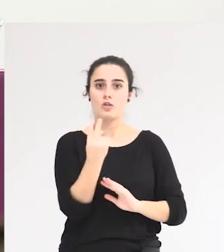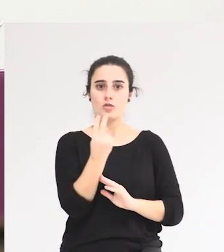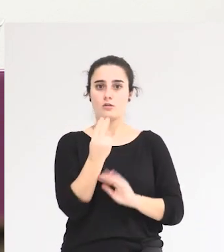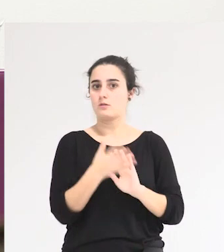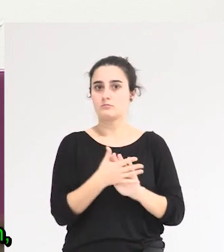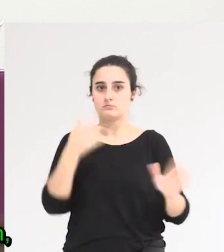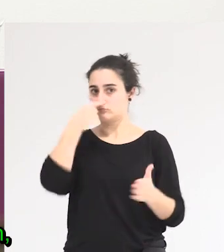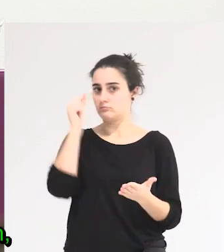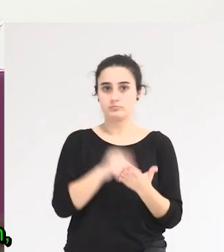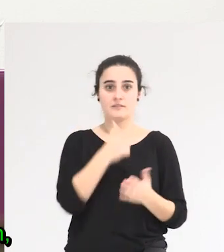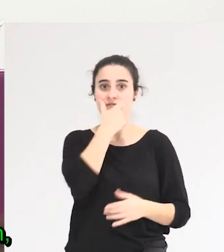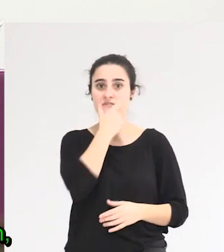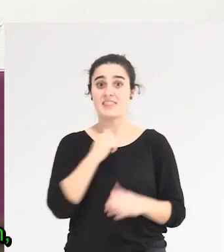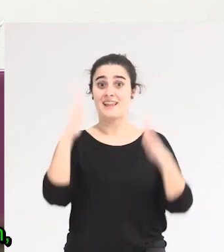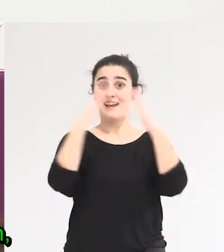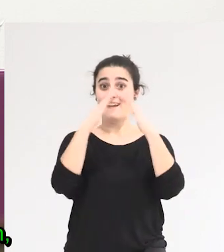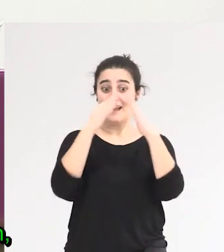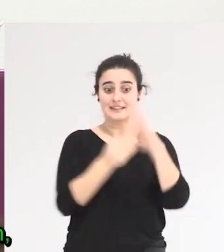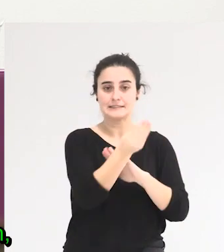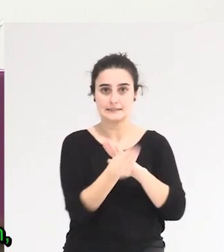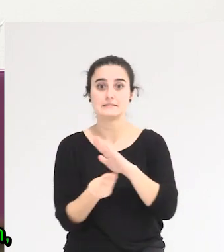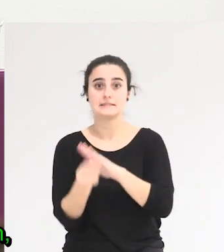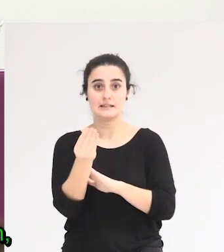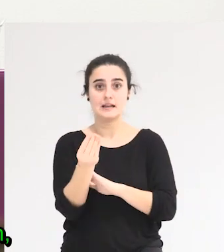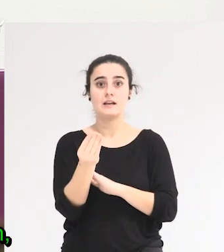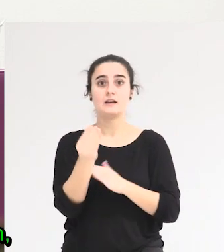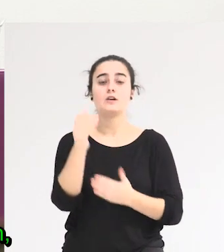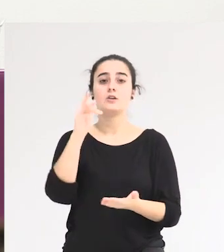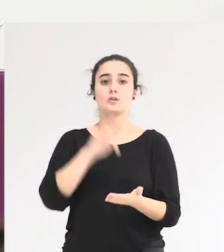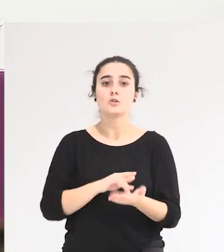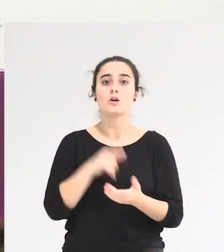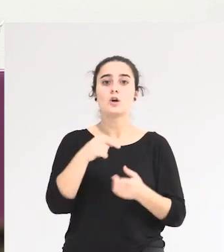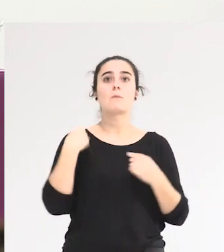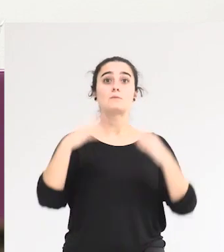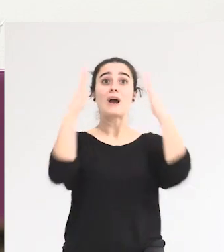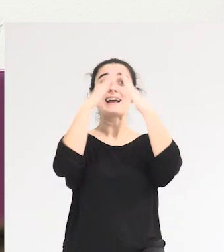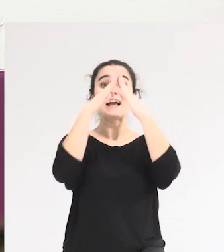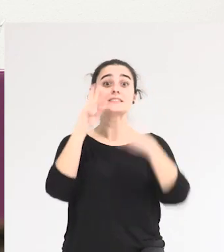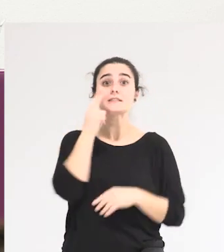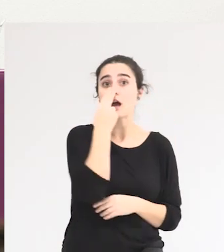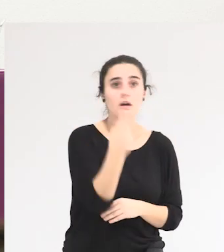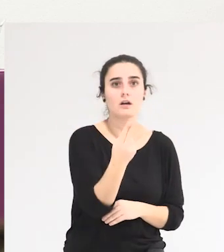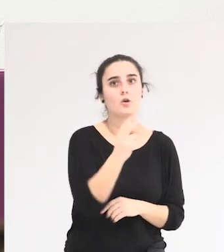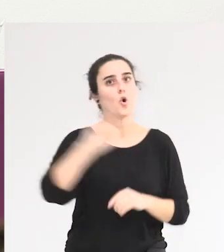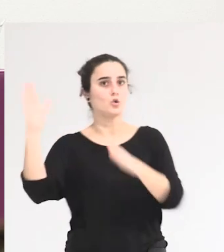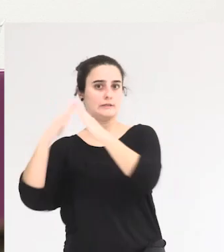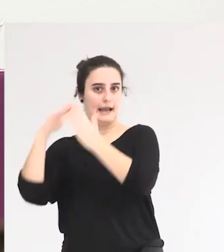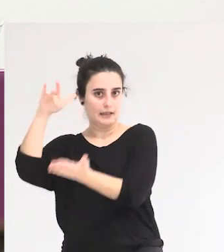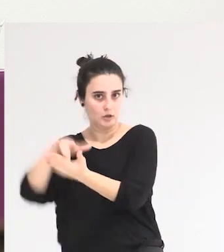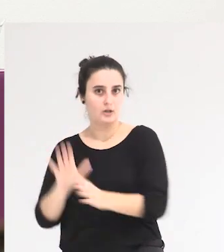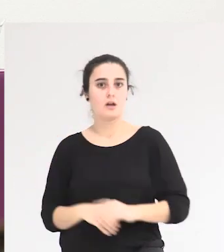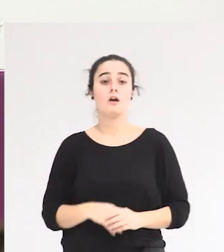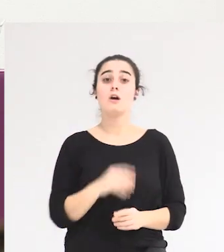ziren. Etxean burutuak, ez ordukoan bisitatzen ari nintzen etxean, beste batzuetan. Biak ere,